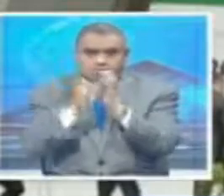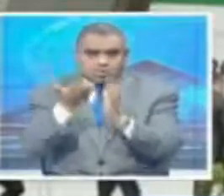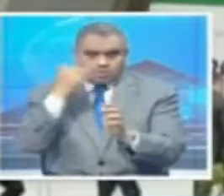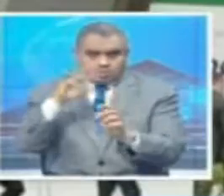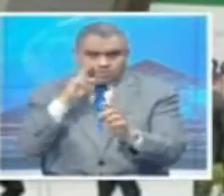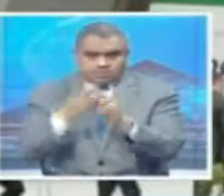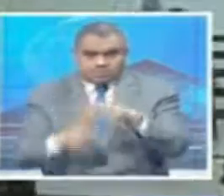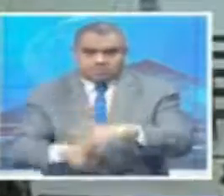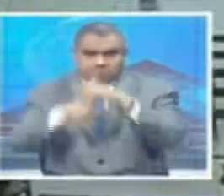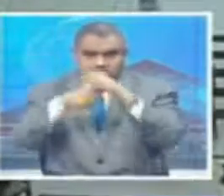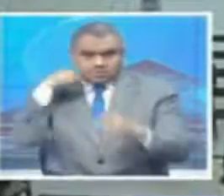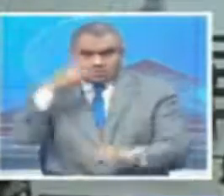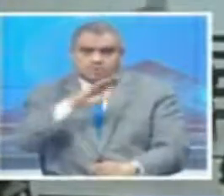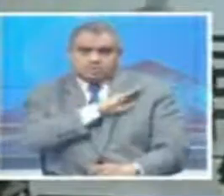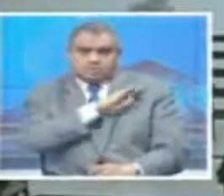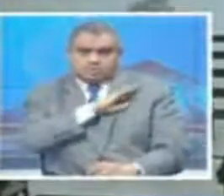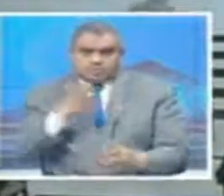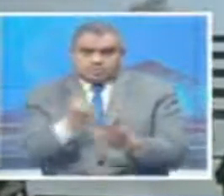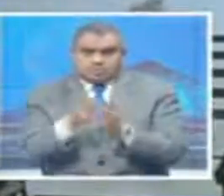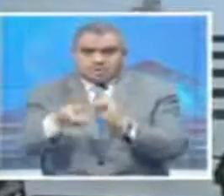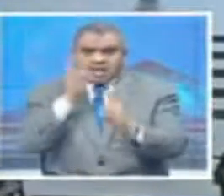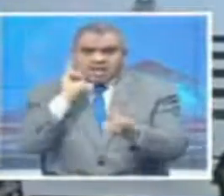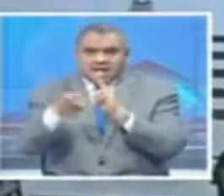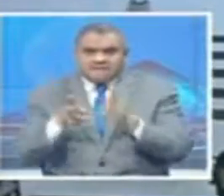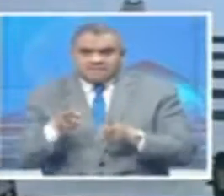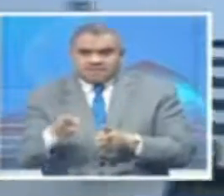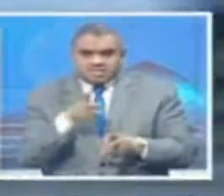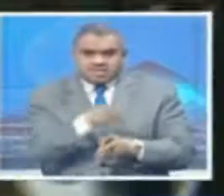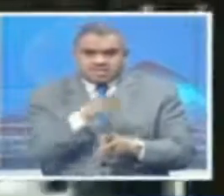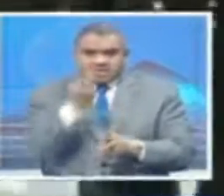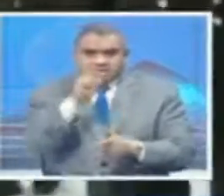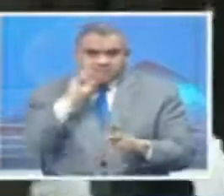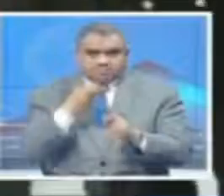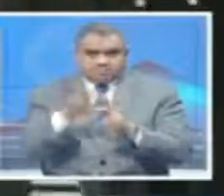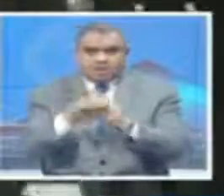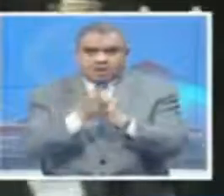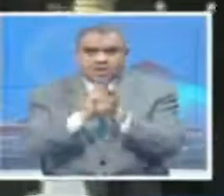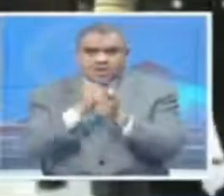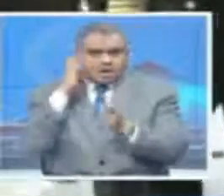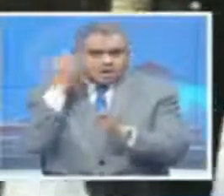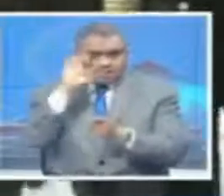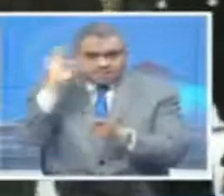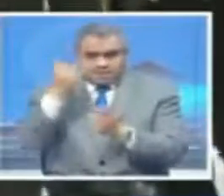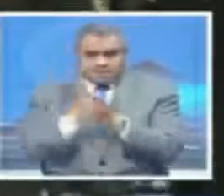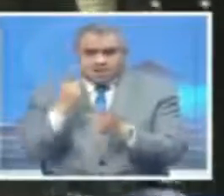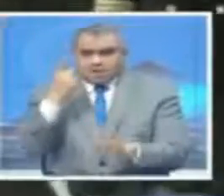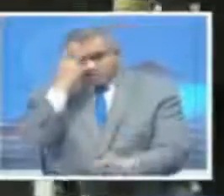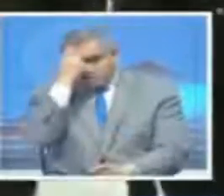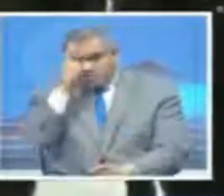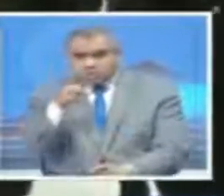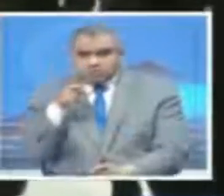شهد القائد العام للقوات المسلحة حفل افتتاح الدورة 15 من معرض آيدكس